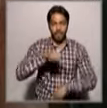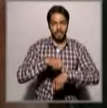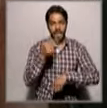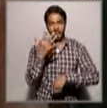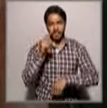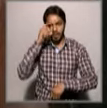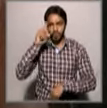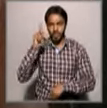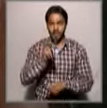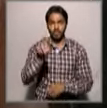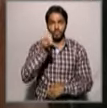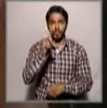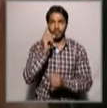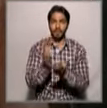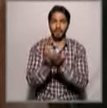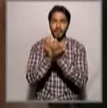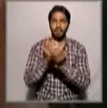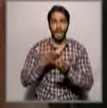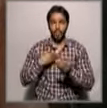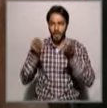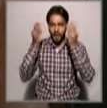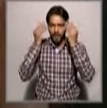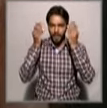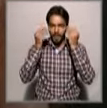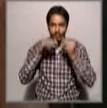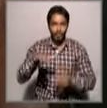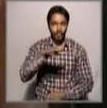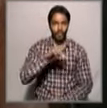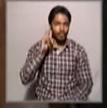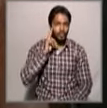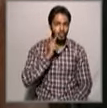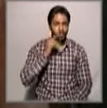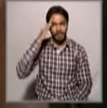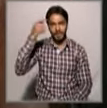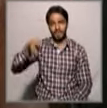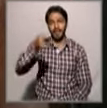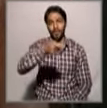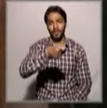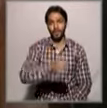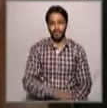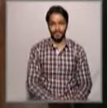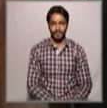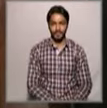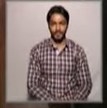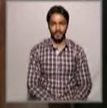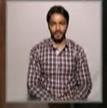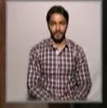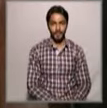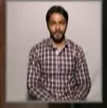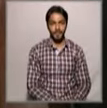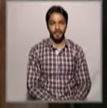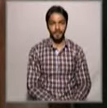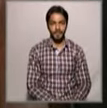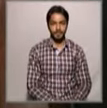أن ينفعنا بعلم علمائنا. سبحانك اللهم وبحمدك، أشهد أن لا إله إلا أنت، أستغفرك ربي وأتوب إليك. دمتم في طاعة الله، وسلام